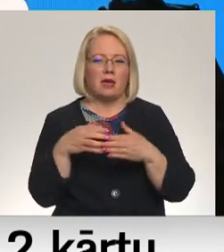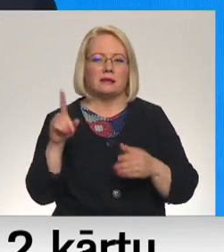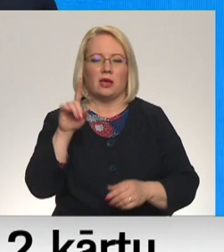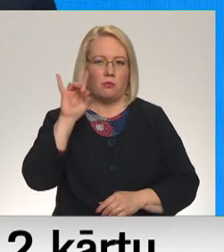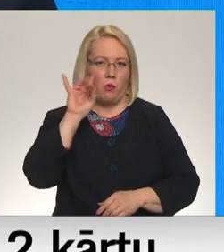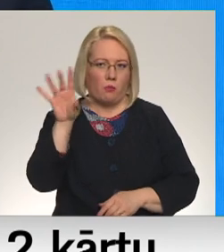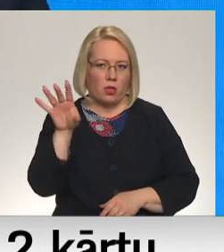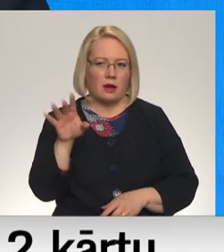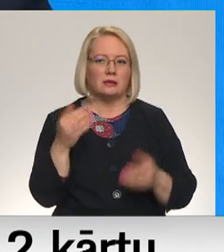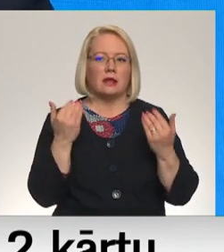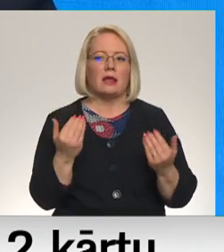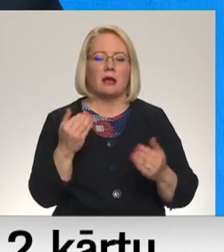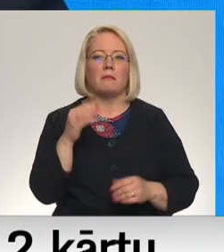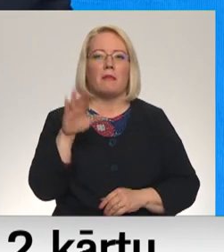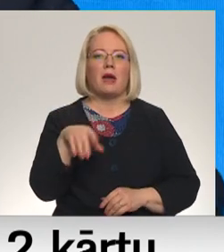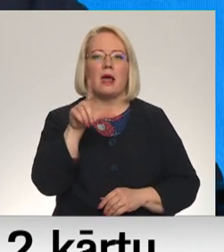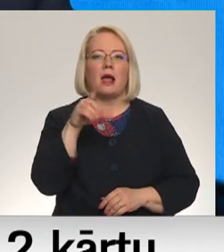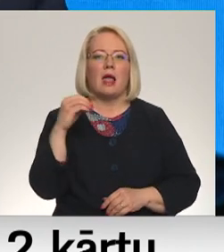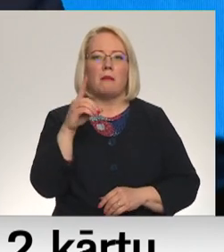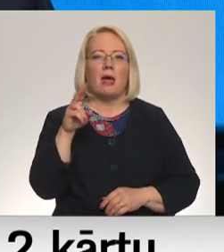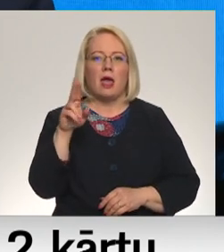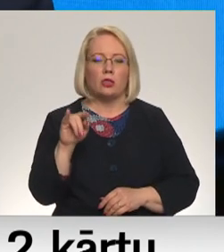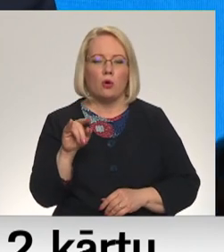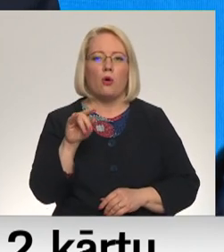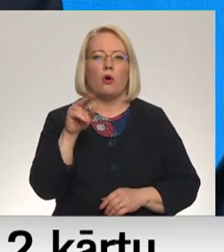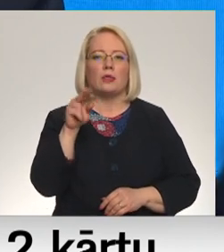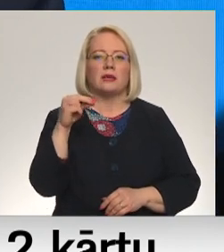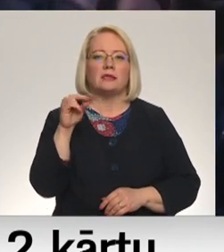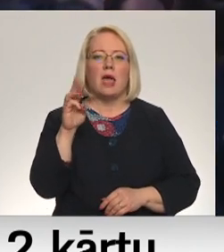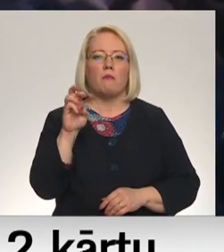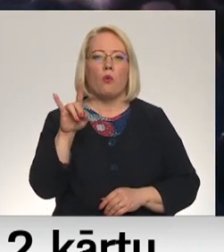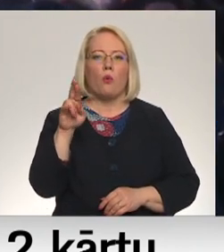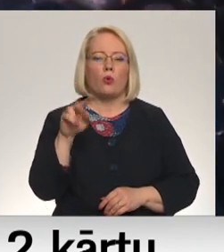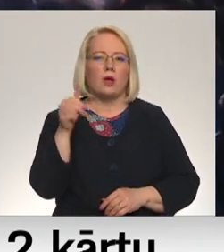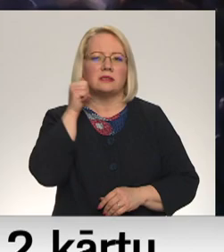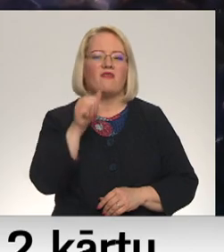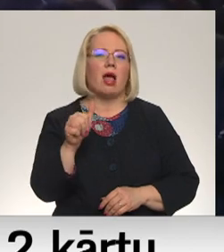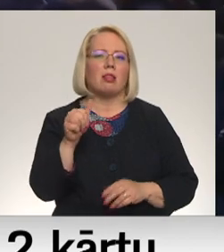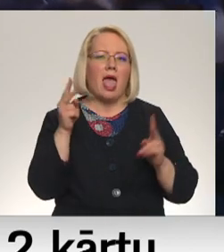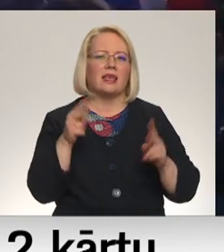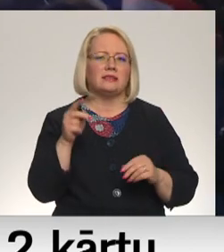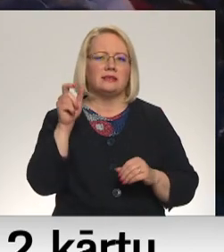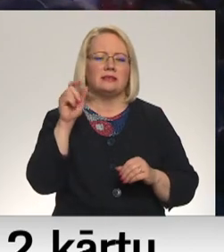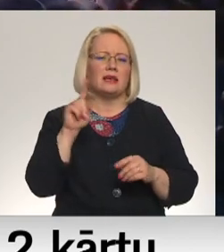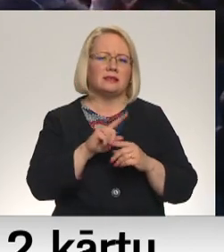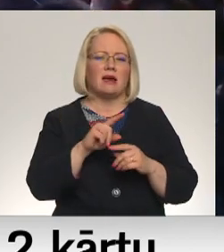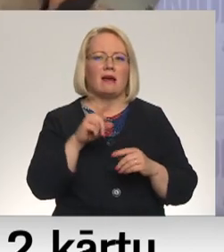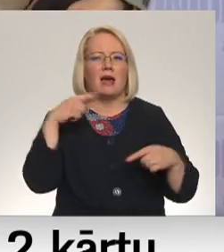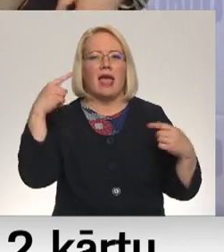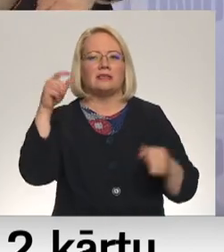populārāki. Tagad par Marine Le Pen un Eriku Zemūru, kurš ir vēl ekstrēmāks, labējais kopumā ir nobalsojuši vairāk